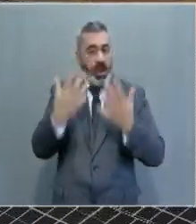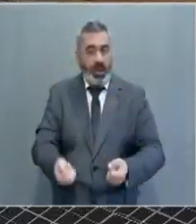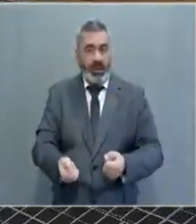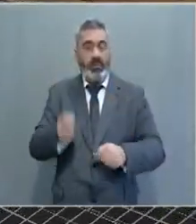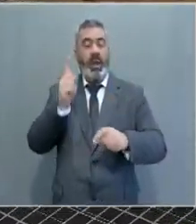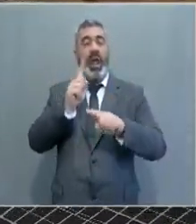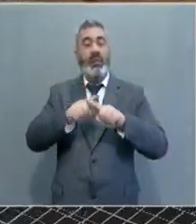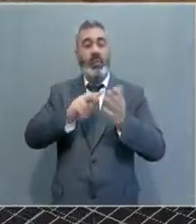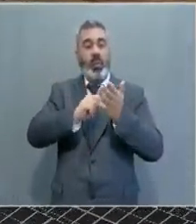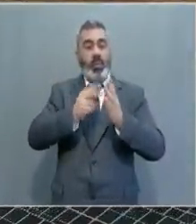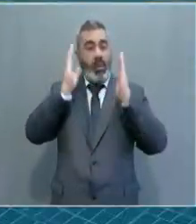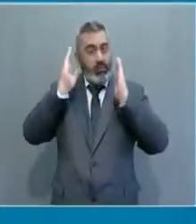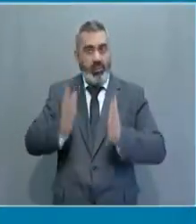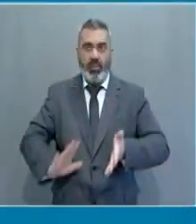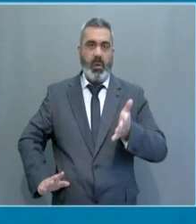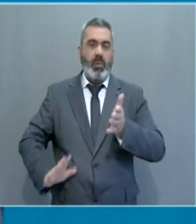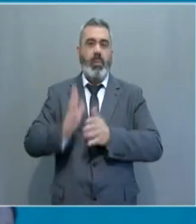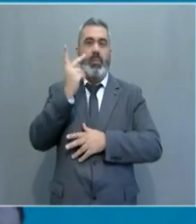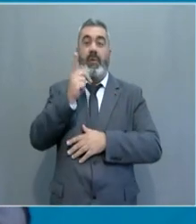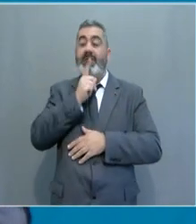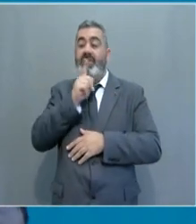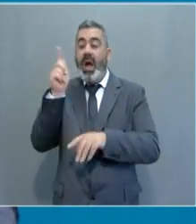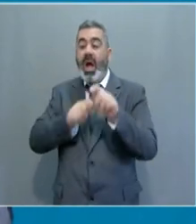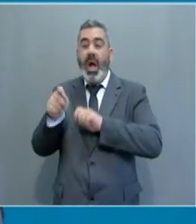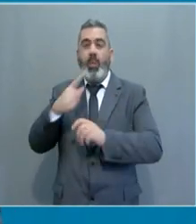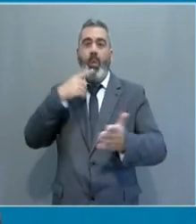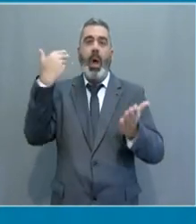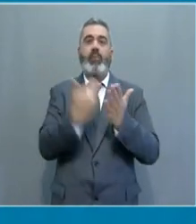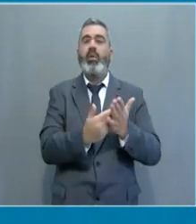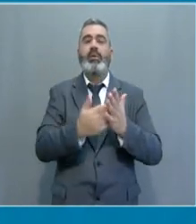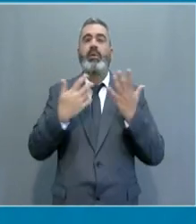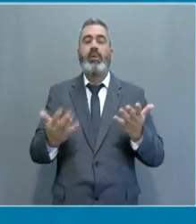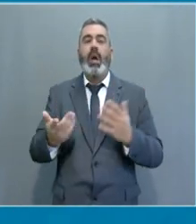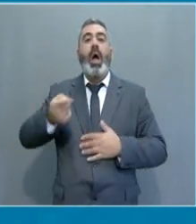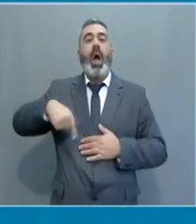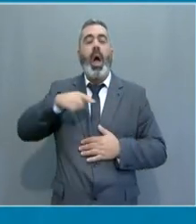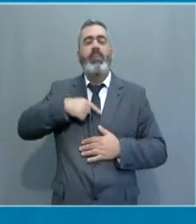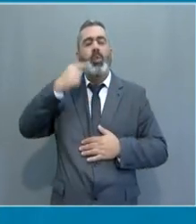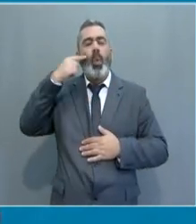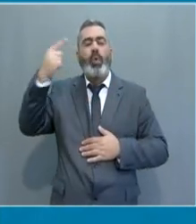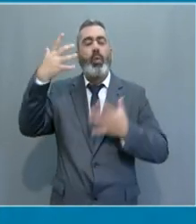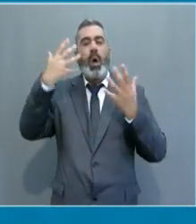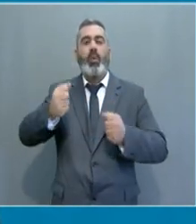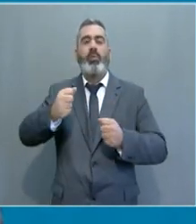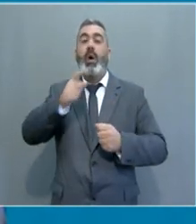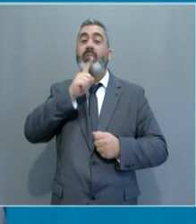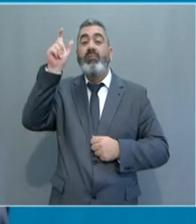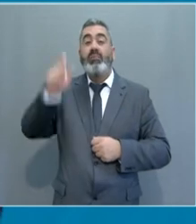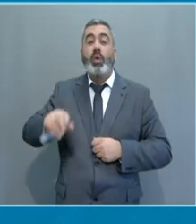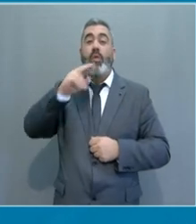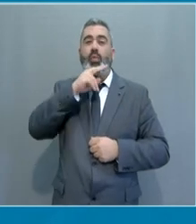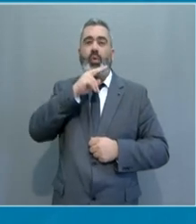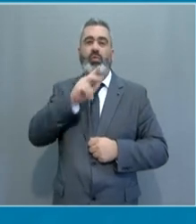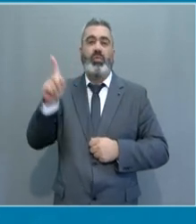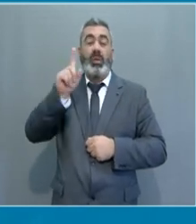οικονομία. Ένα έργο που πάνω απ' όλα αναδεικνύει έμπρακτα το φιλόδοξο όραμα του Πρωθυπουργού Κυριάκου Μητσοτάκη, η Ελλάδα